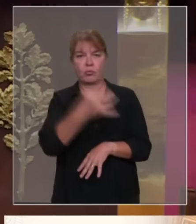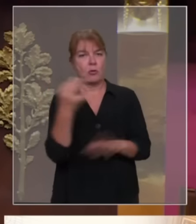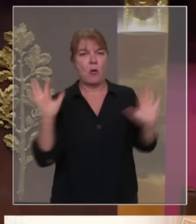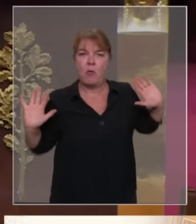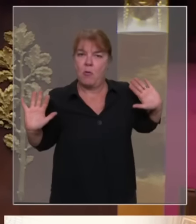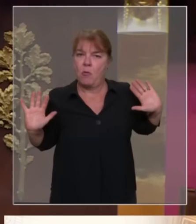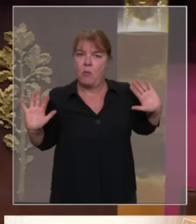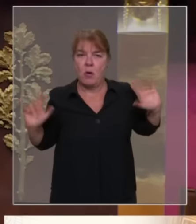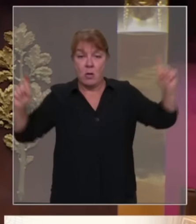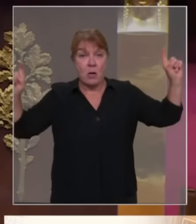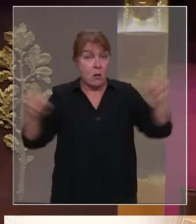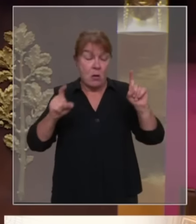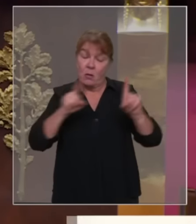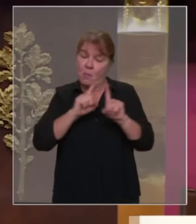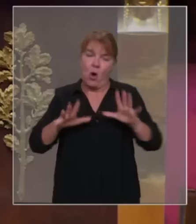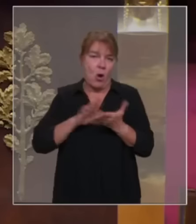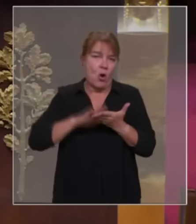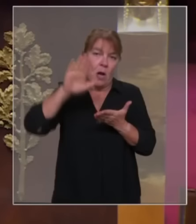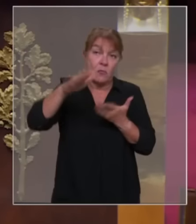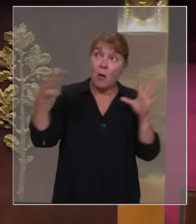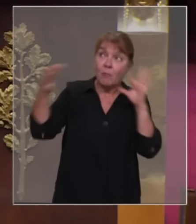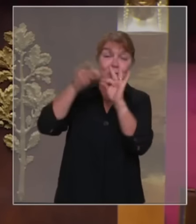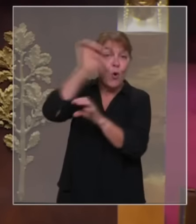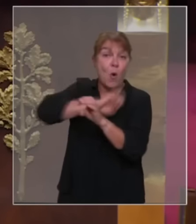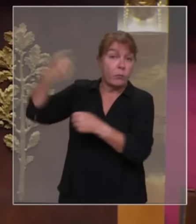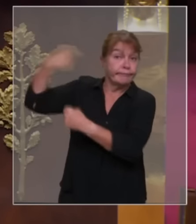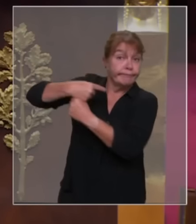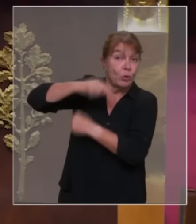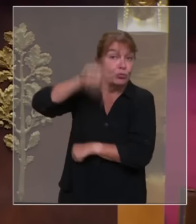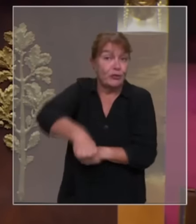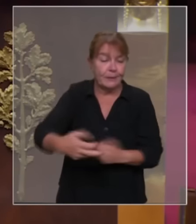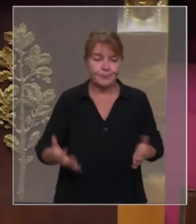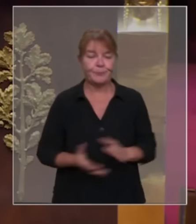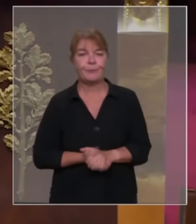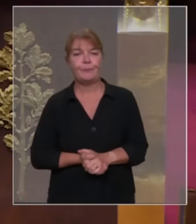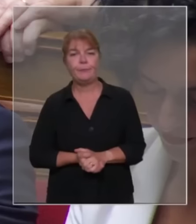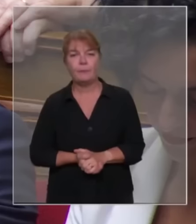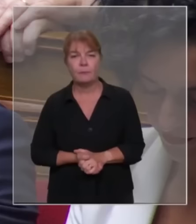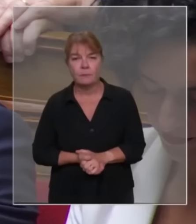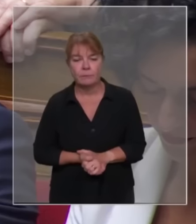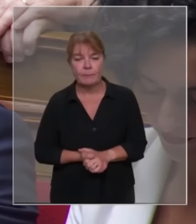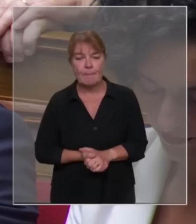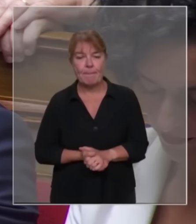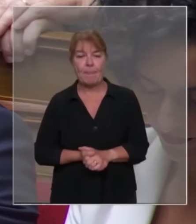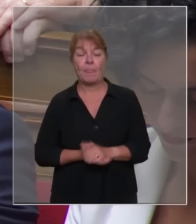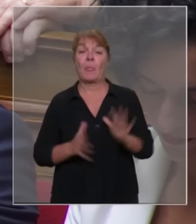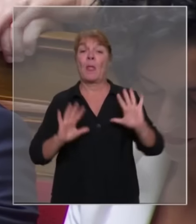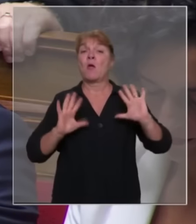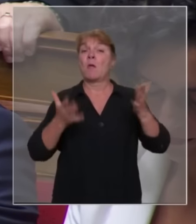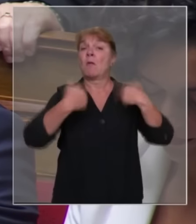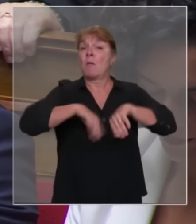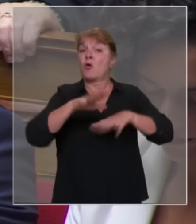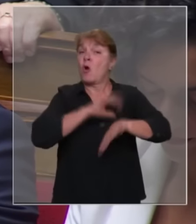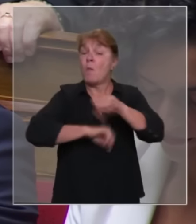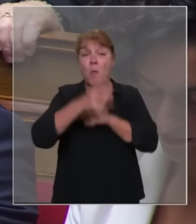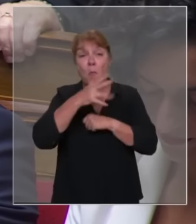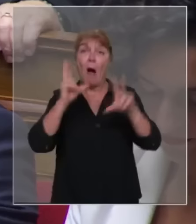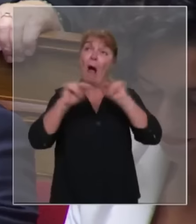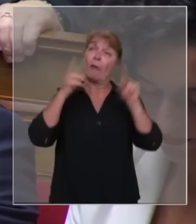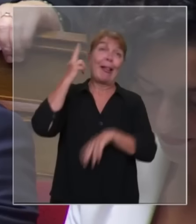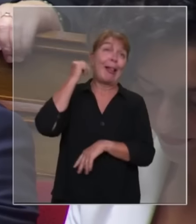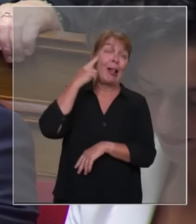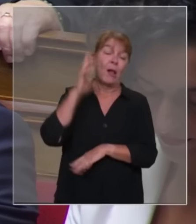respect de nos engagements européens. Comment faire ? Nous ne racontons pas d'histoire